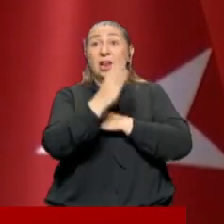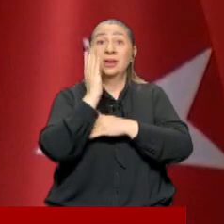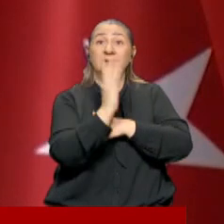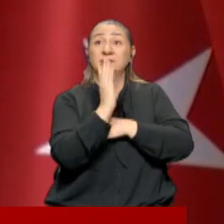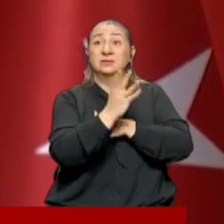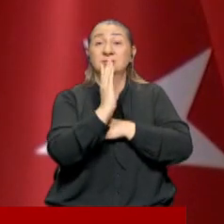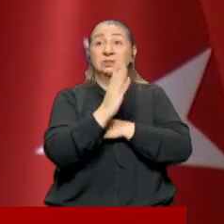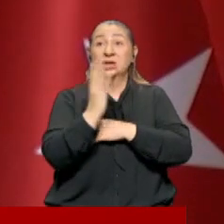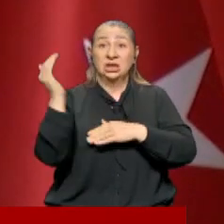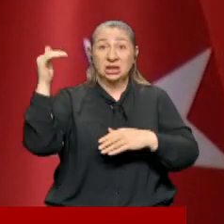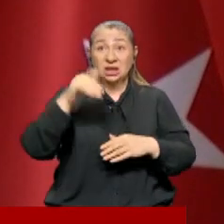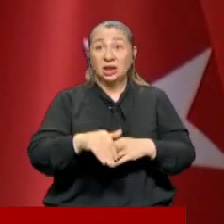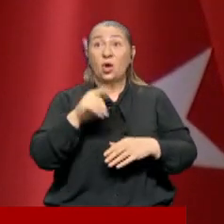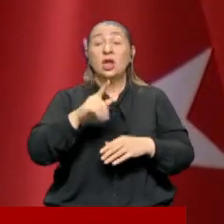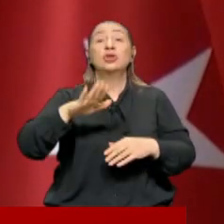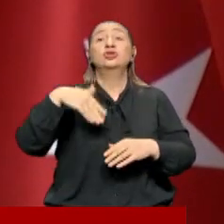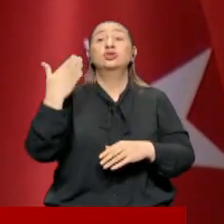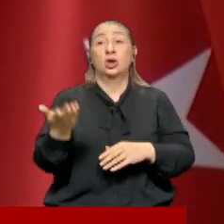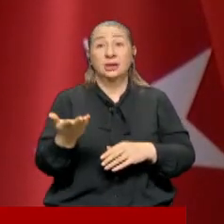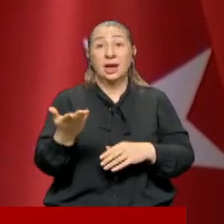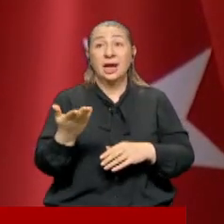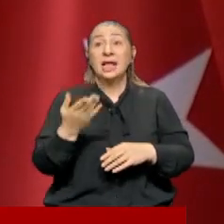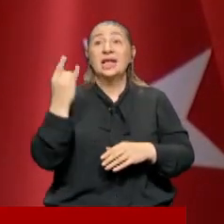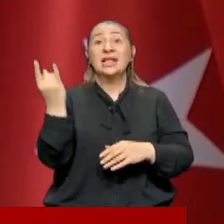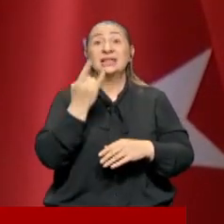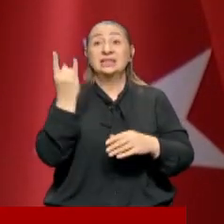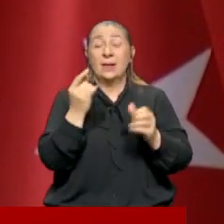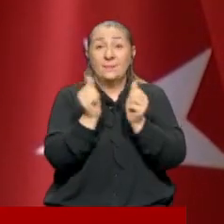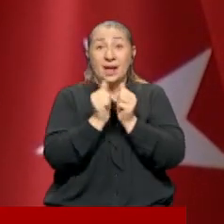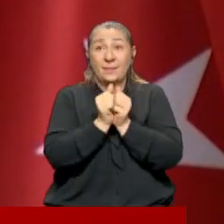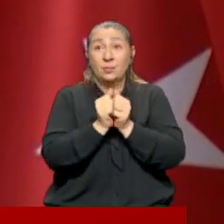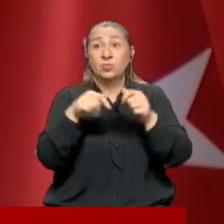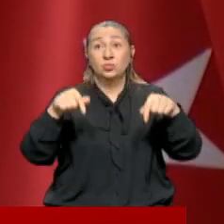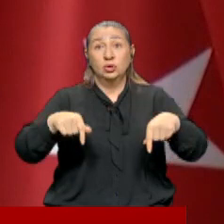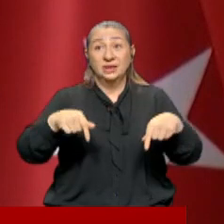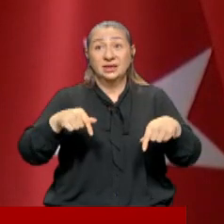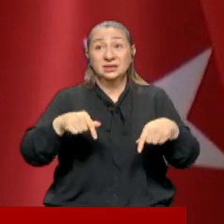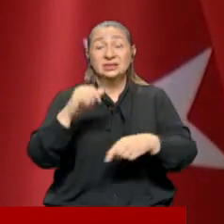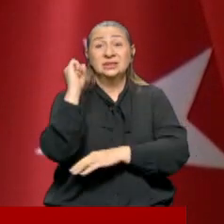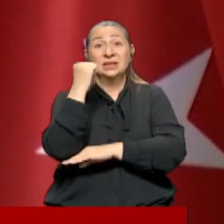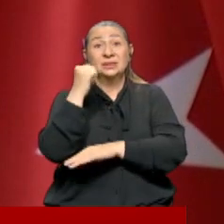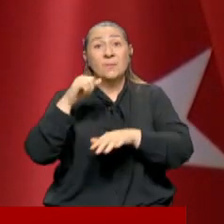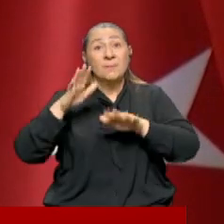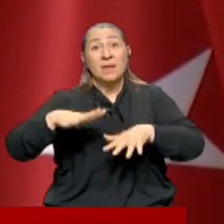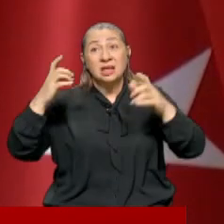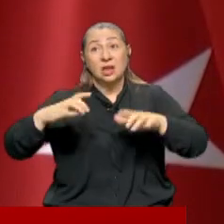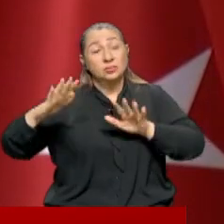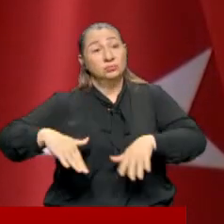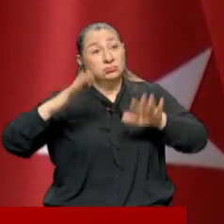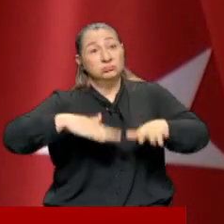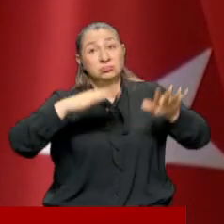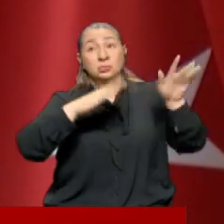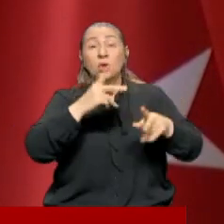suretiyle geldiler. Ondan sonra da gezicilerle beraber buradan Taksim Meydanı'na yürüdüler. Ve